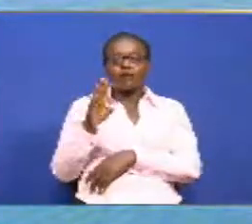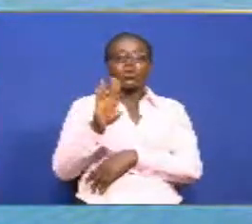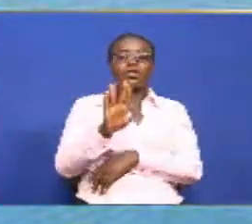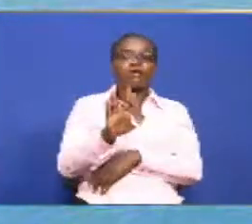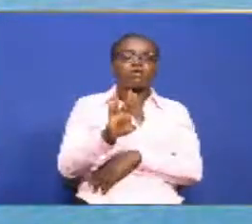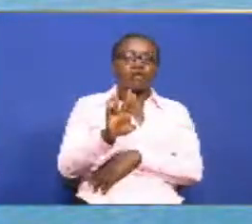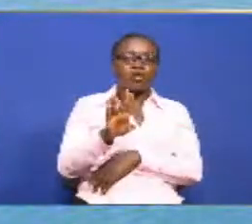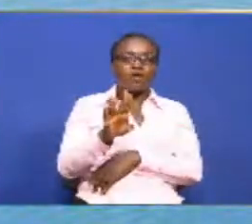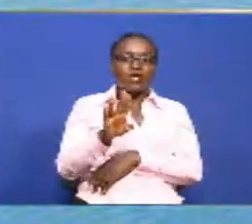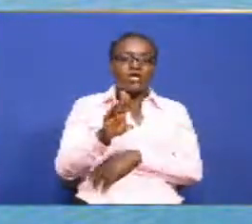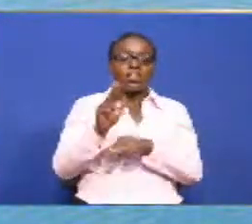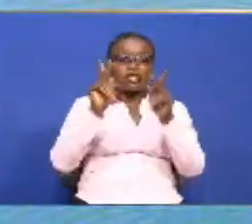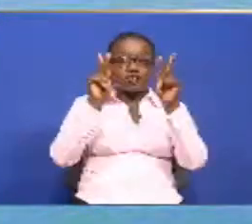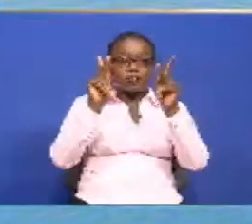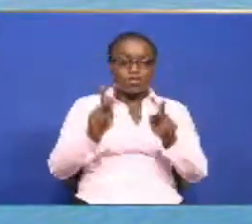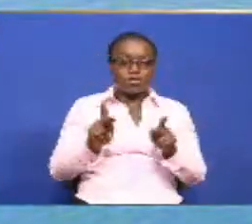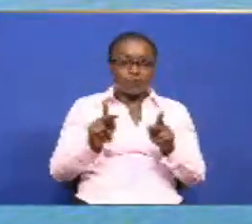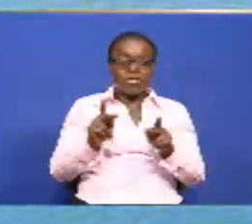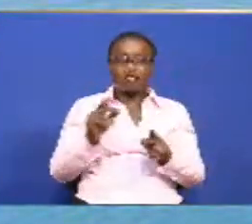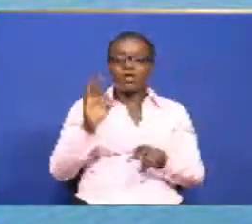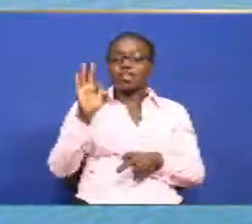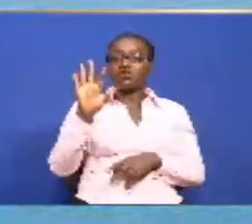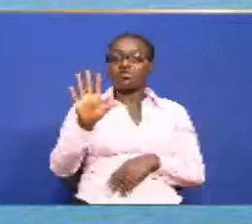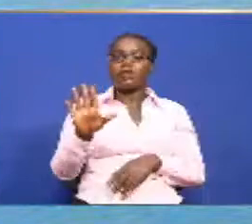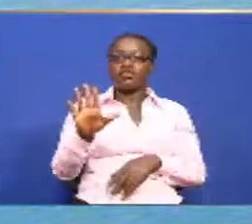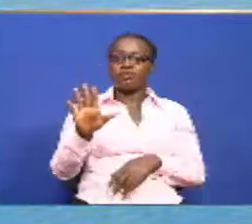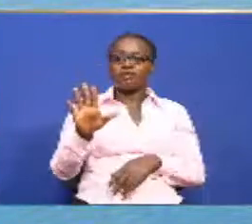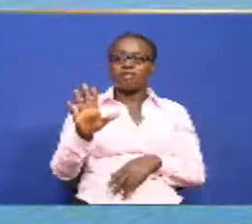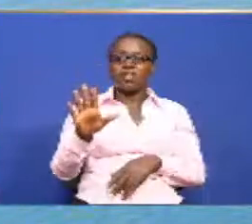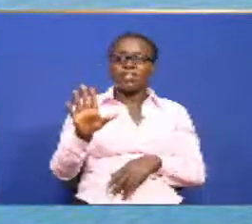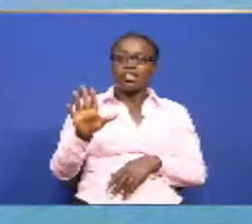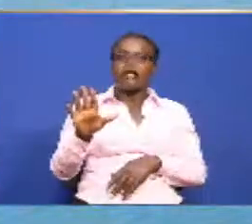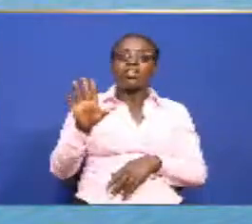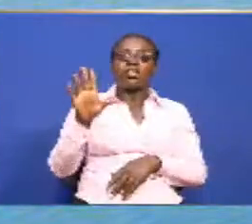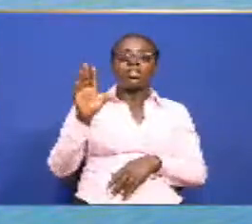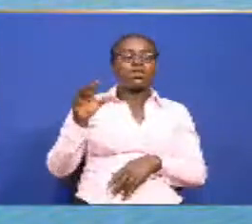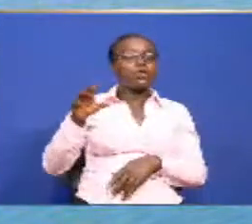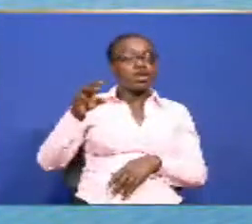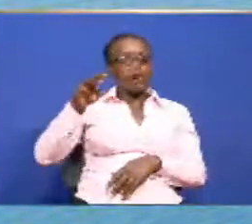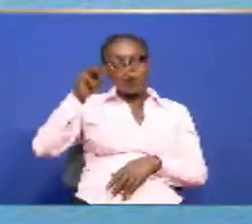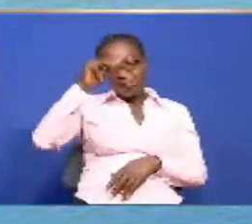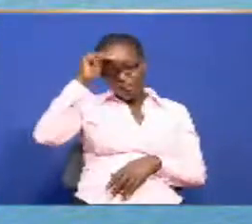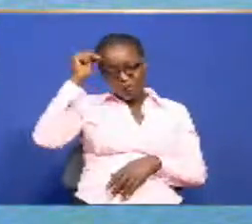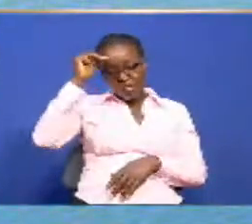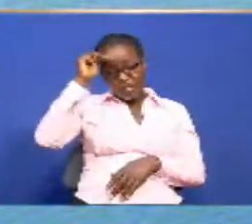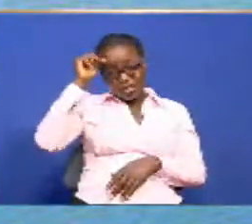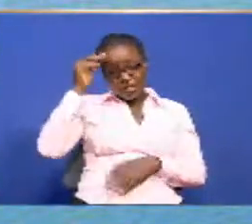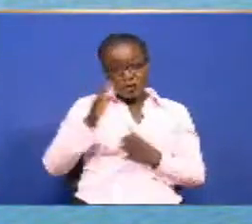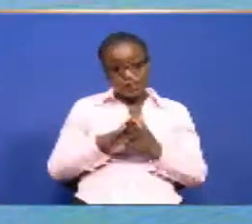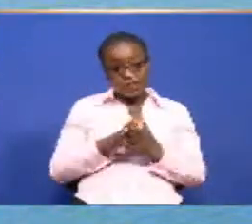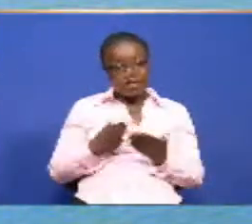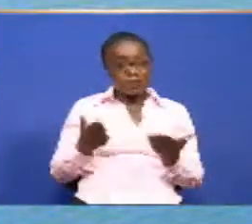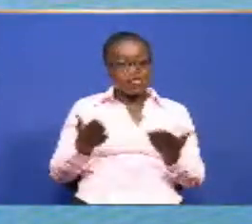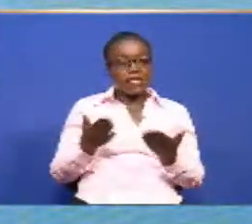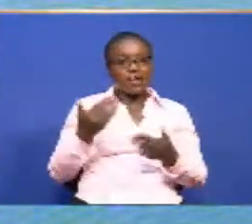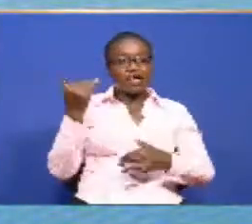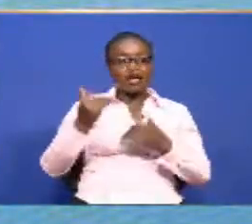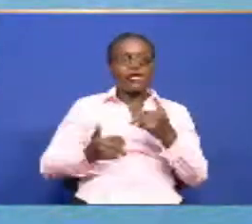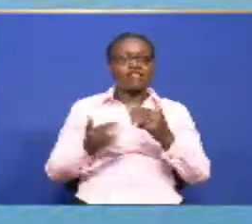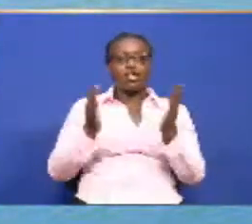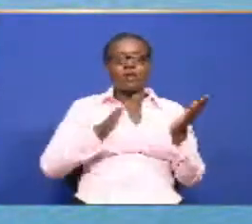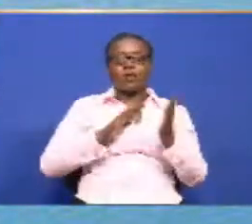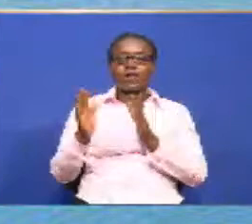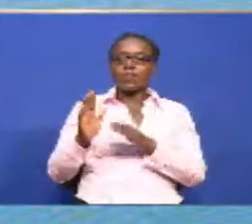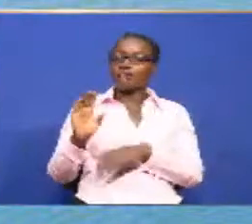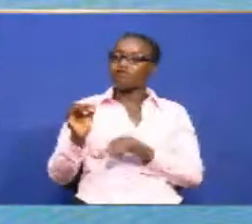katika maeneo ya Kisumu na 35 katika sehemu za Mandera. Na basi kufikia hapo sina budi kutamatisha utabiri wa hali ya hewa